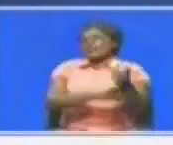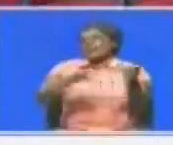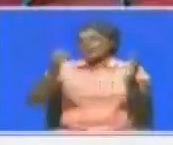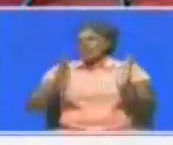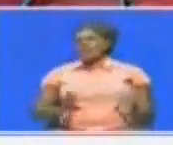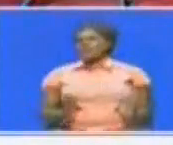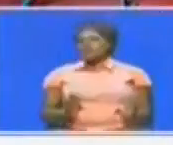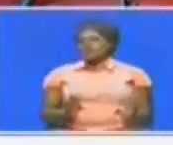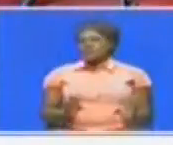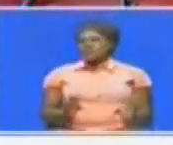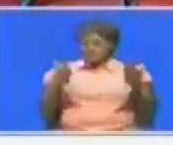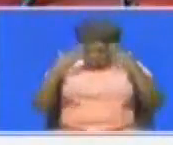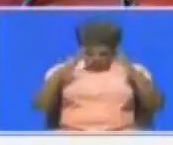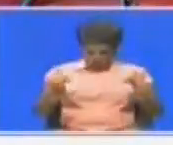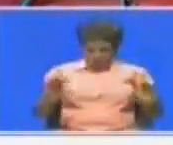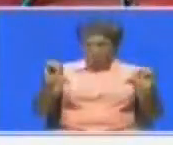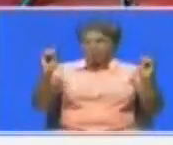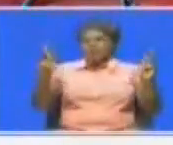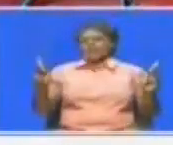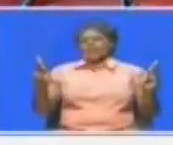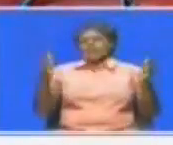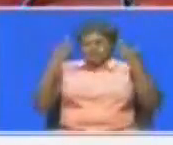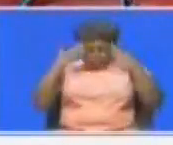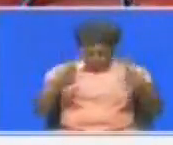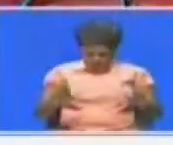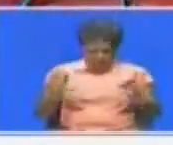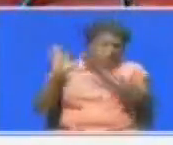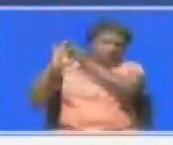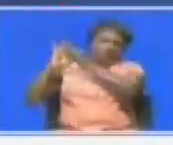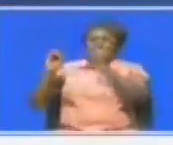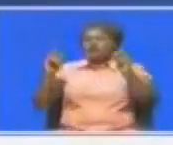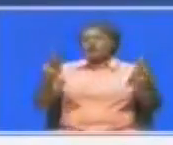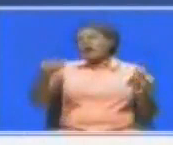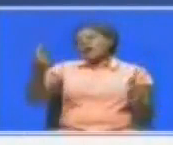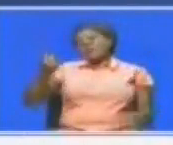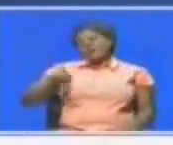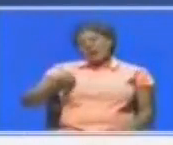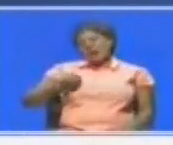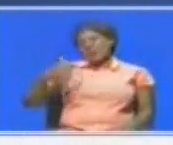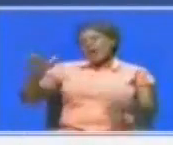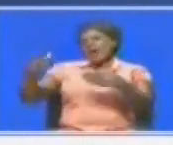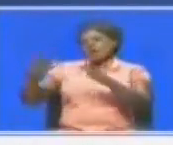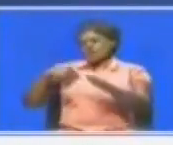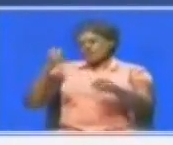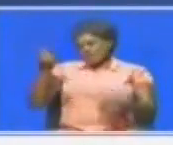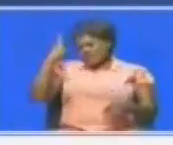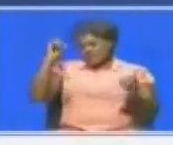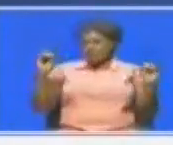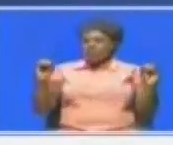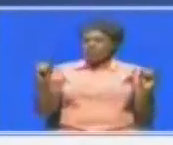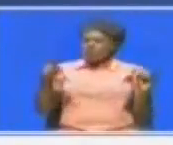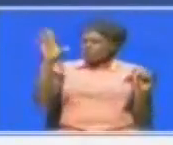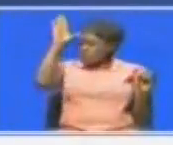kama ni dini. Kama ni dini, ni sawa. Kama ni dini na mila ni sawa. Lakini kuna wasichana wengine huku nje, mimi huwa nashindwa. Kitu